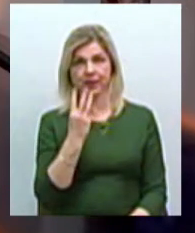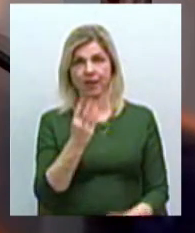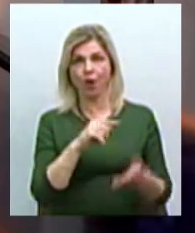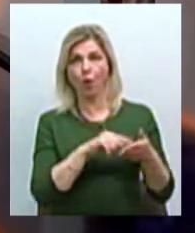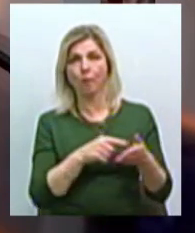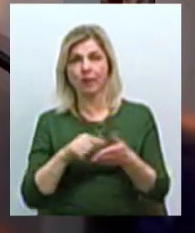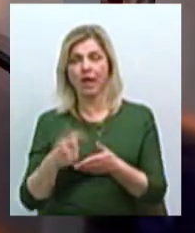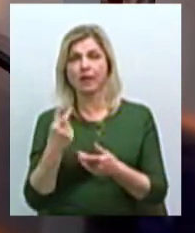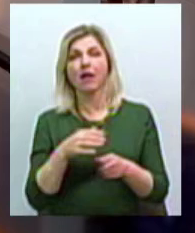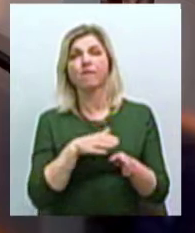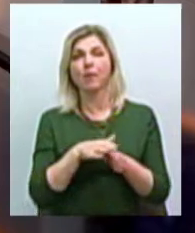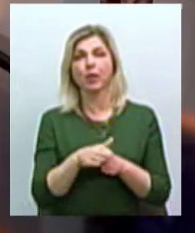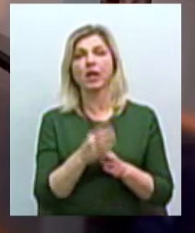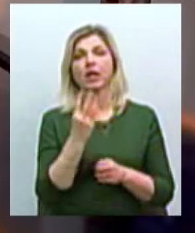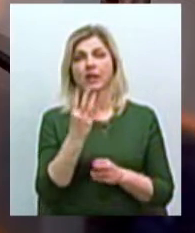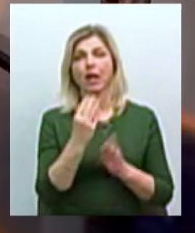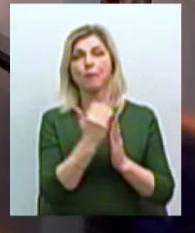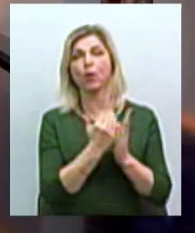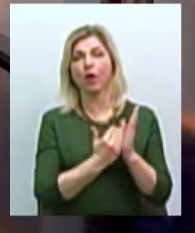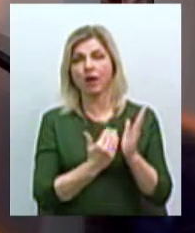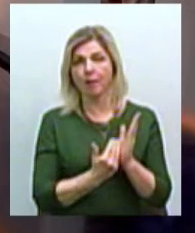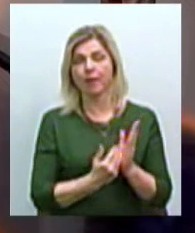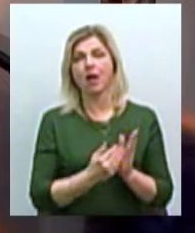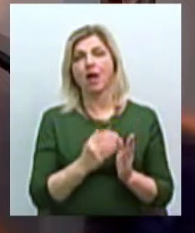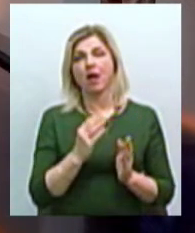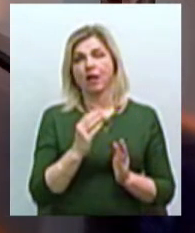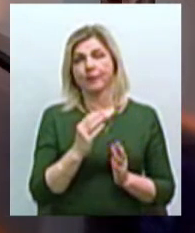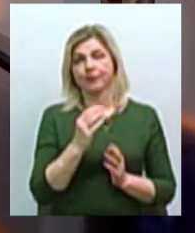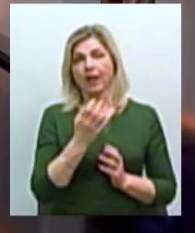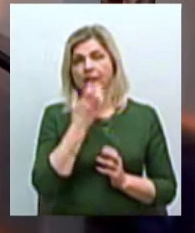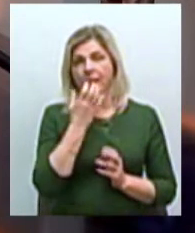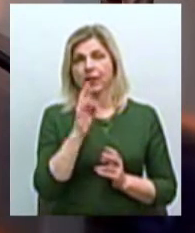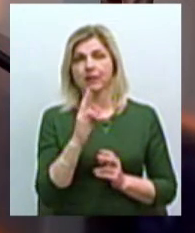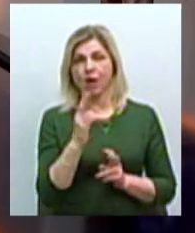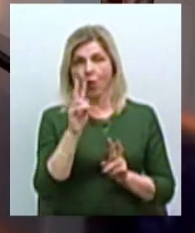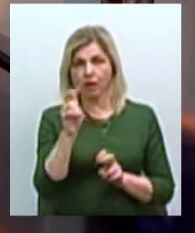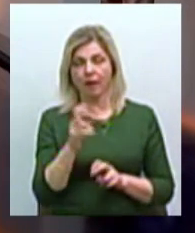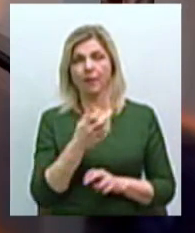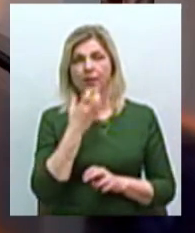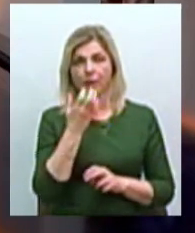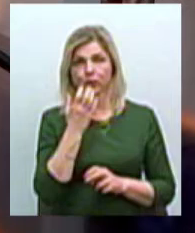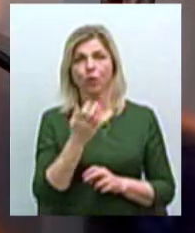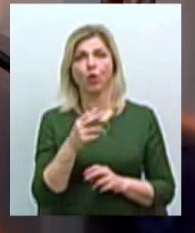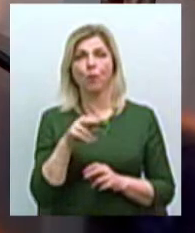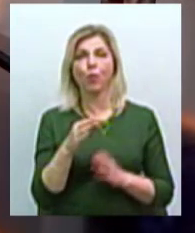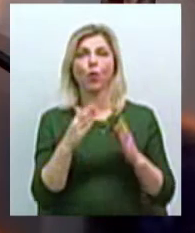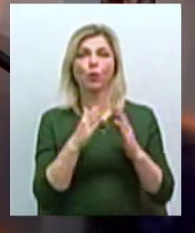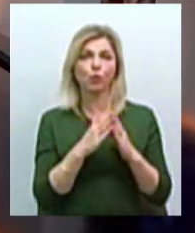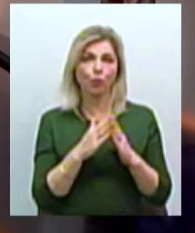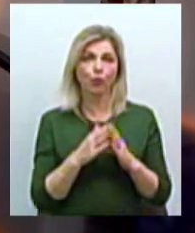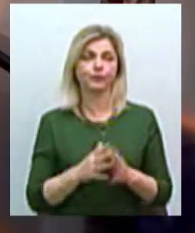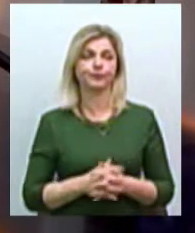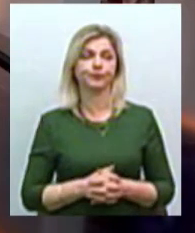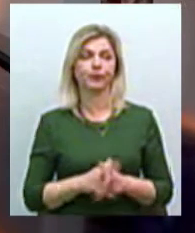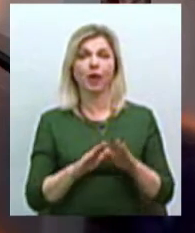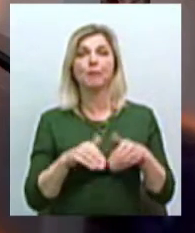яких реалізуються проєкти в рамках теплого Миколаєва, теплого дому.